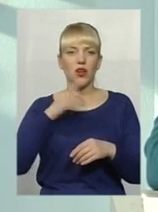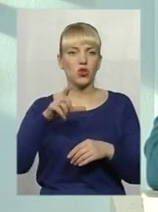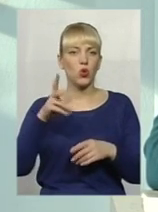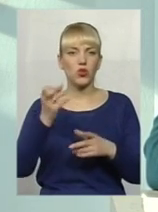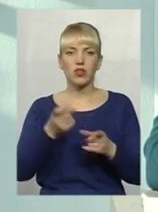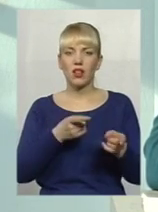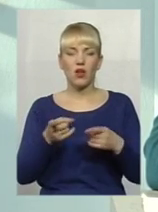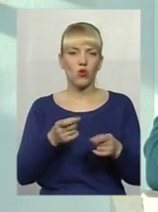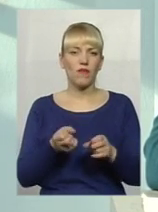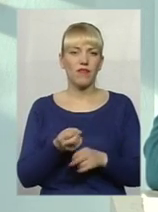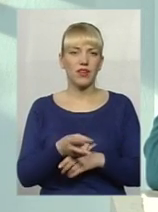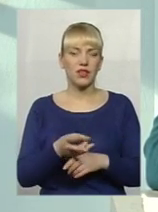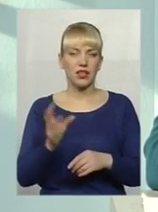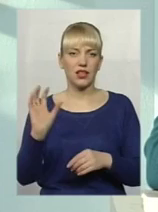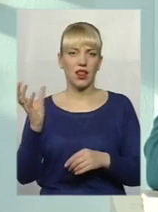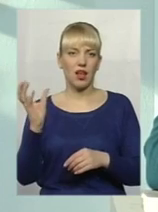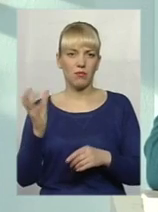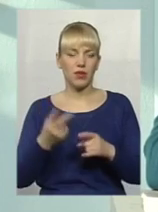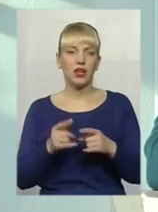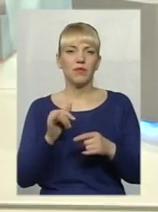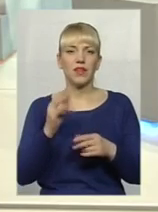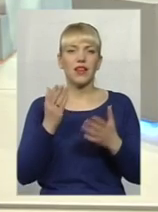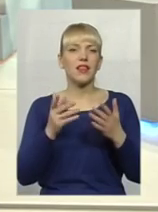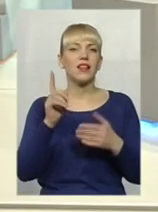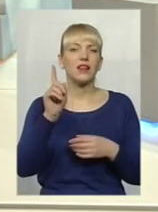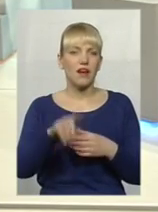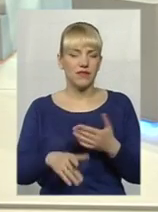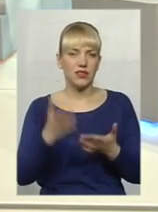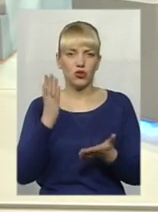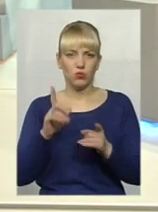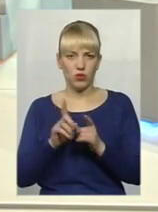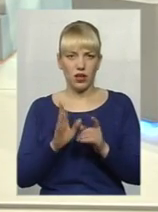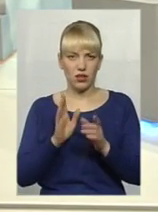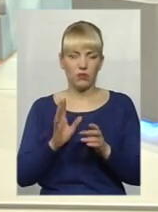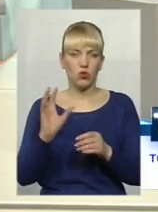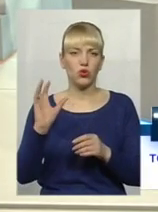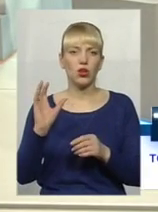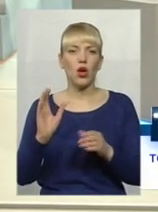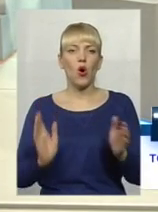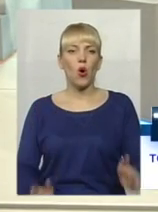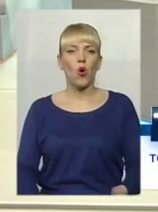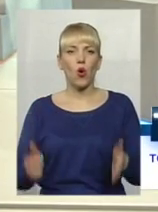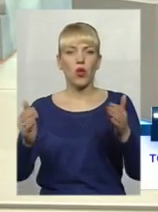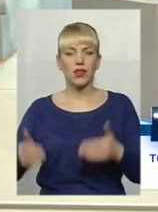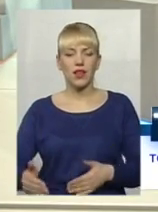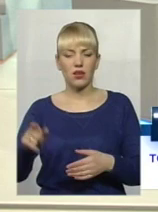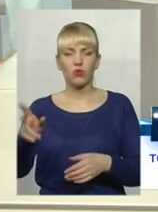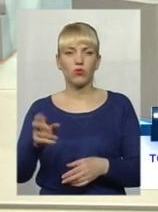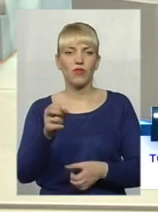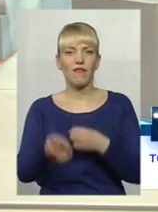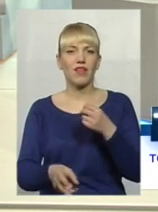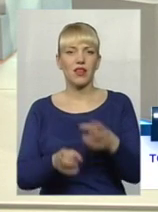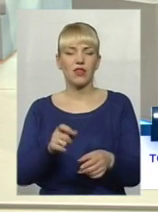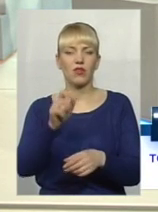лампи викидати, якщо будуть на контейнерах стояти такі, на майданчиках контейнери, туди будуть попадати і пляшки, і все, що завгодно. І, звичайно, вони